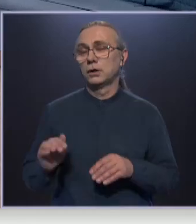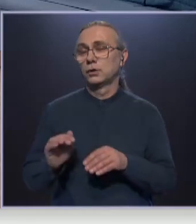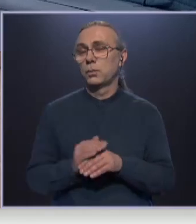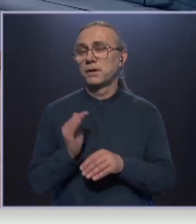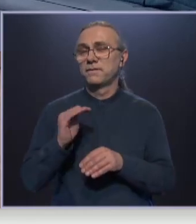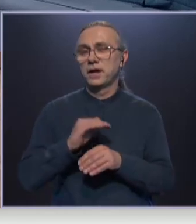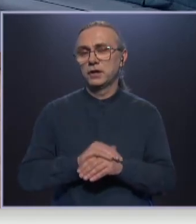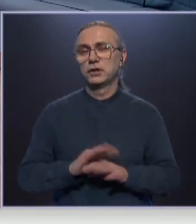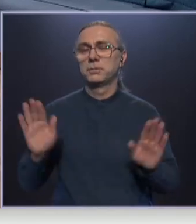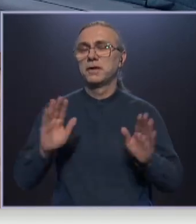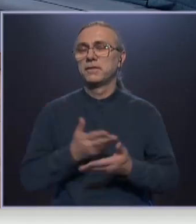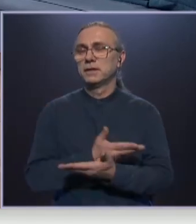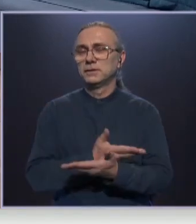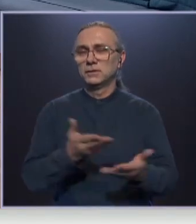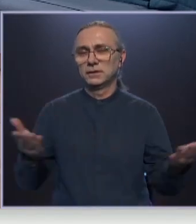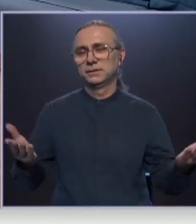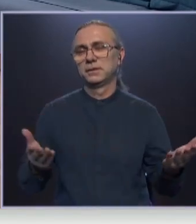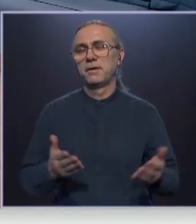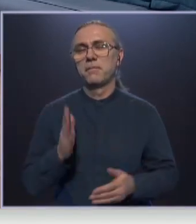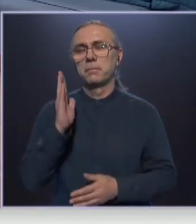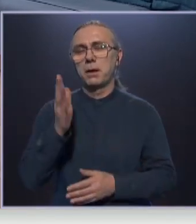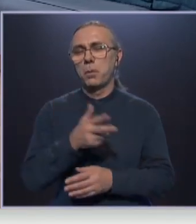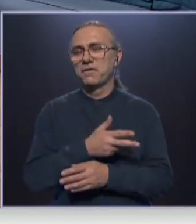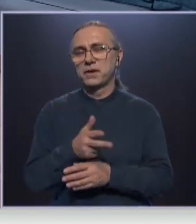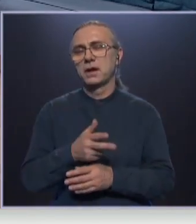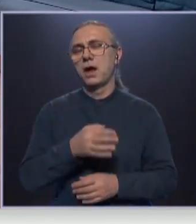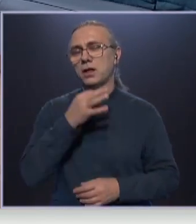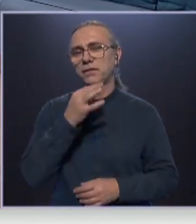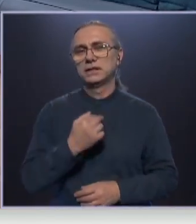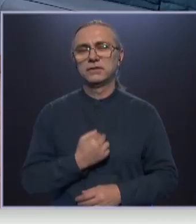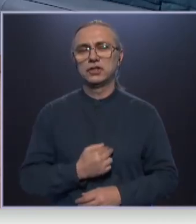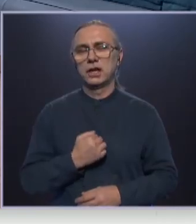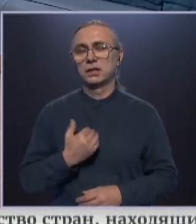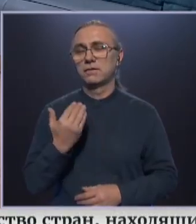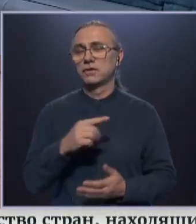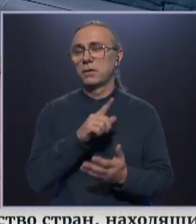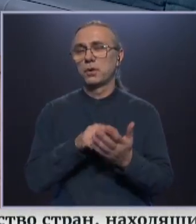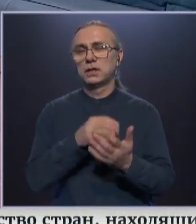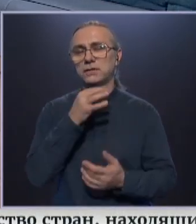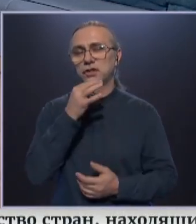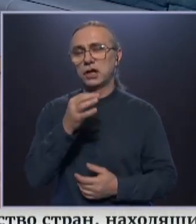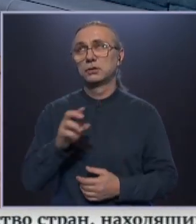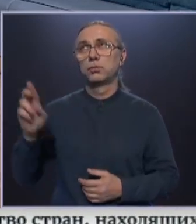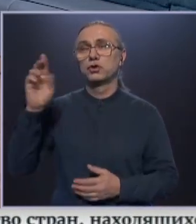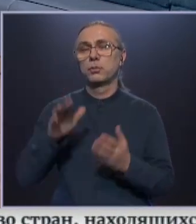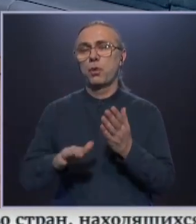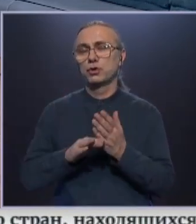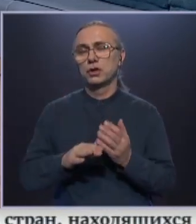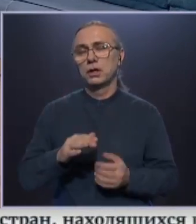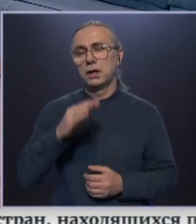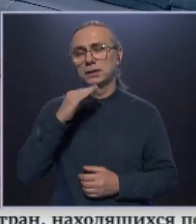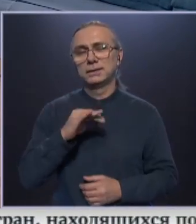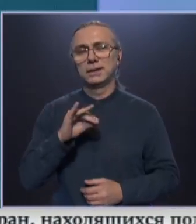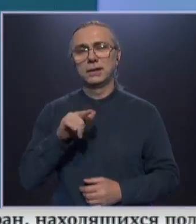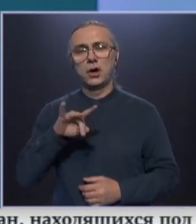Приветствую всех, кто только что к нам присоединился. В прямом эфире стартует программа «Ответ священника». И сегодня на все ваши вопросы с Божьей помощью отвечает протоиерей Игорь